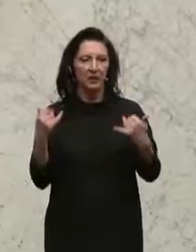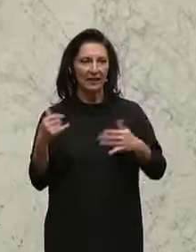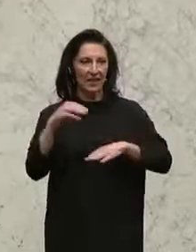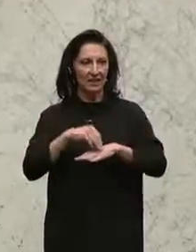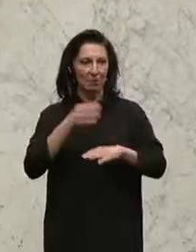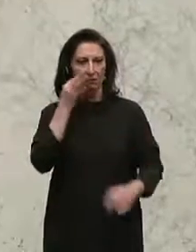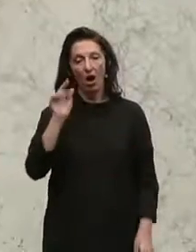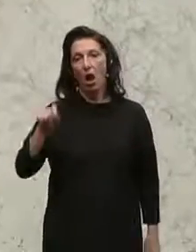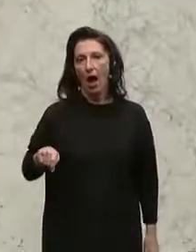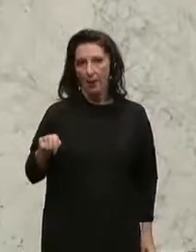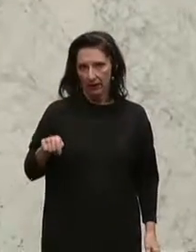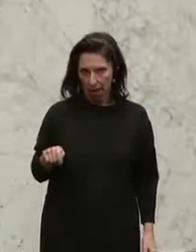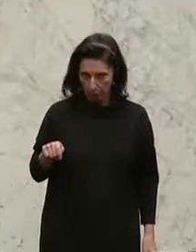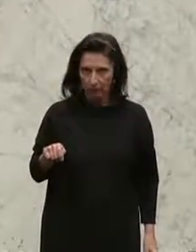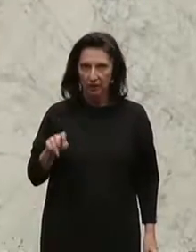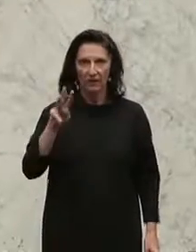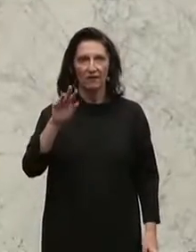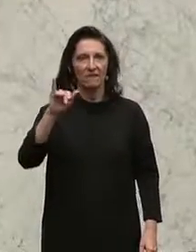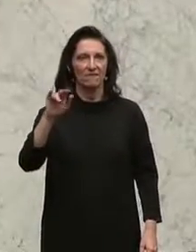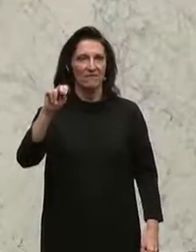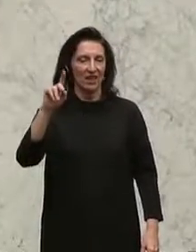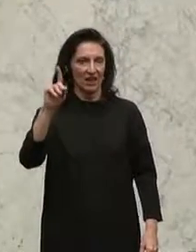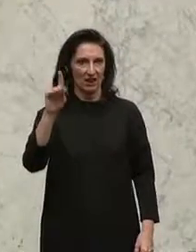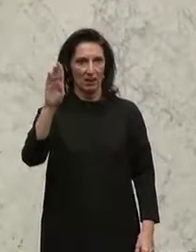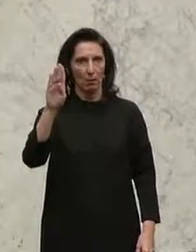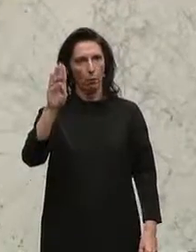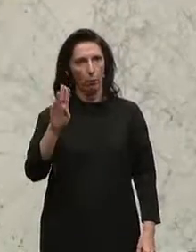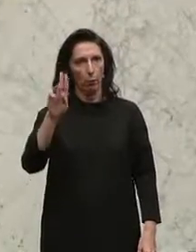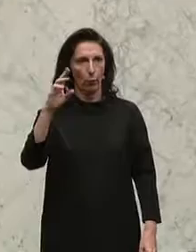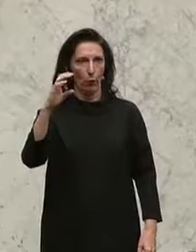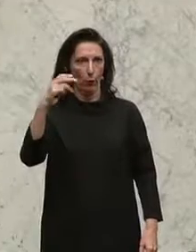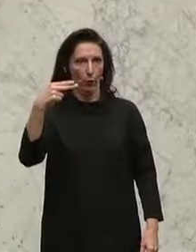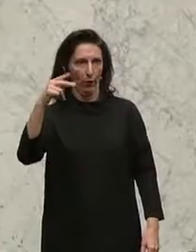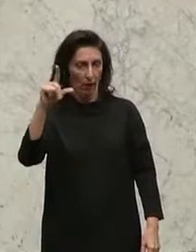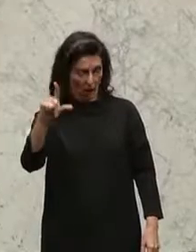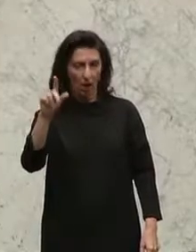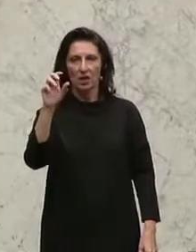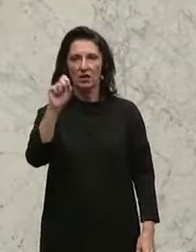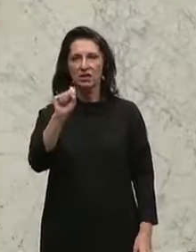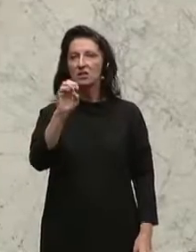Die EU-Beitrittsverhandlungen dürften nicht nur formell ausgesetzt werden, sondern müssten für unbestimmte Zeit abgebrochen werden.